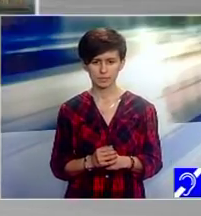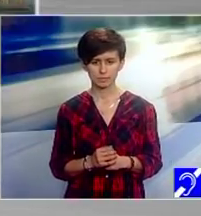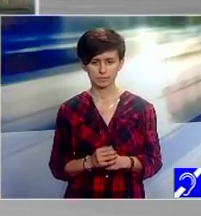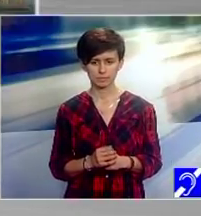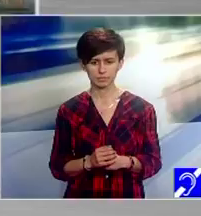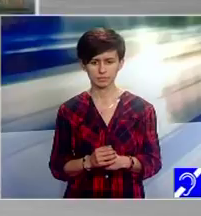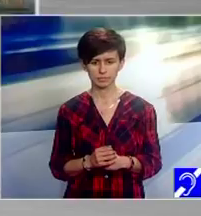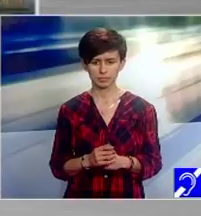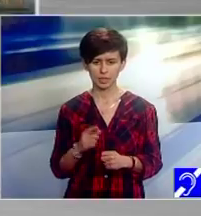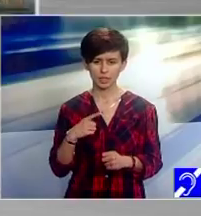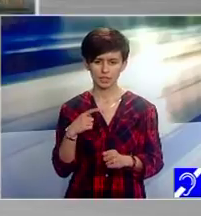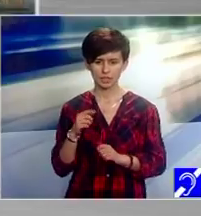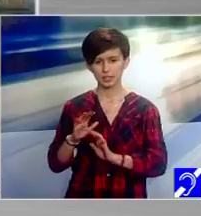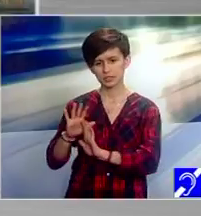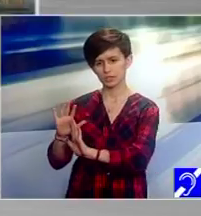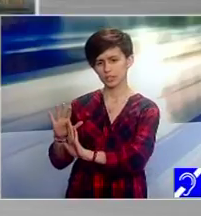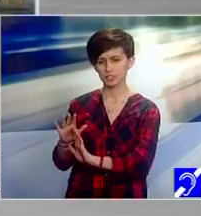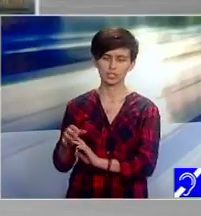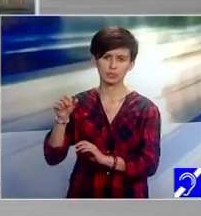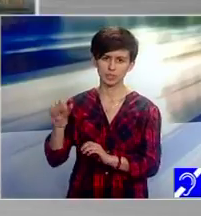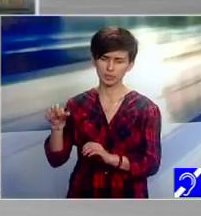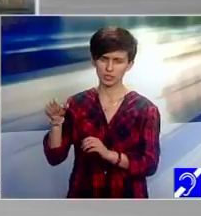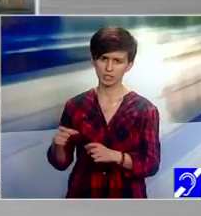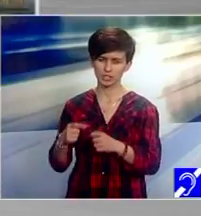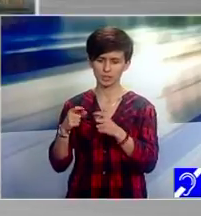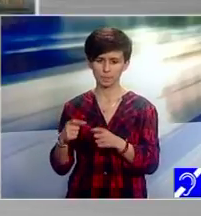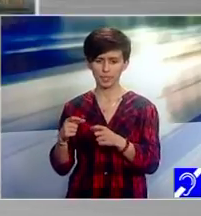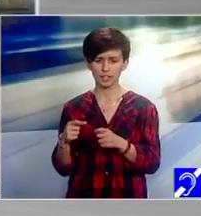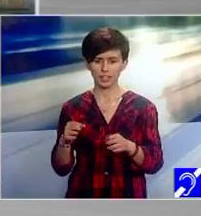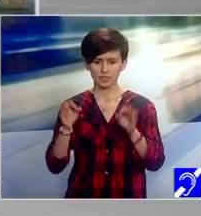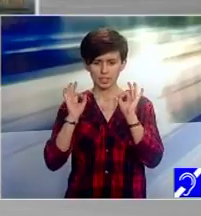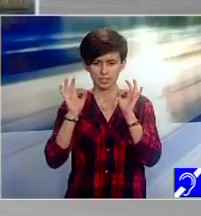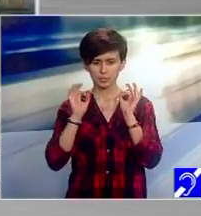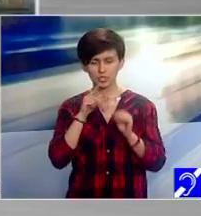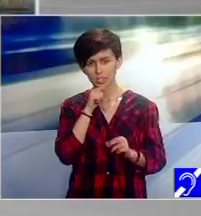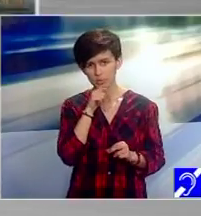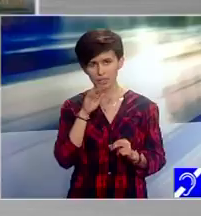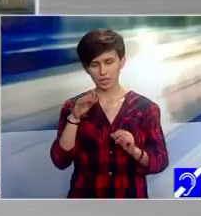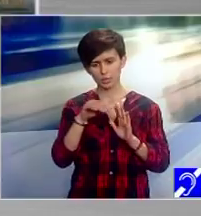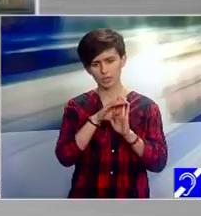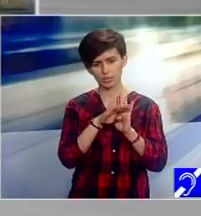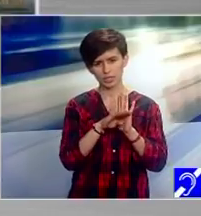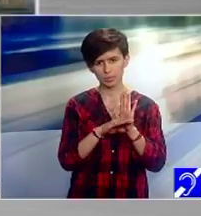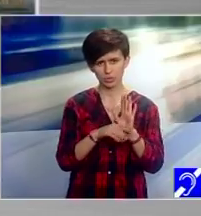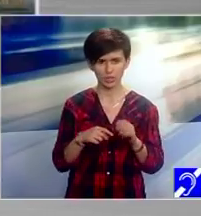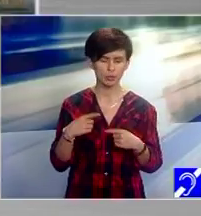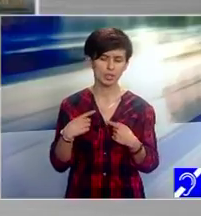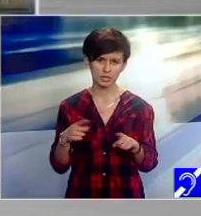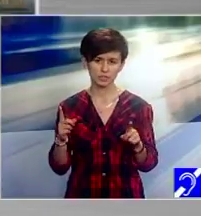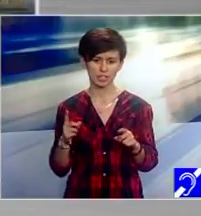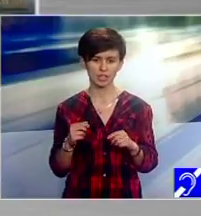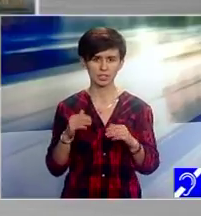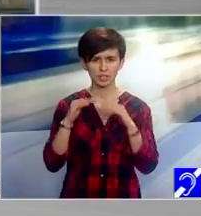Firește, cu excepția celor din clasele speciale de SME, unde au o programă adaptată